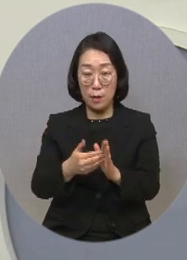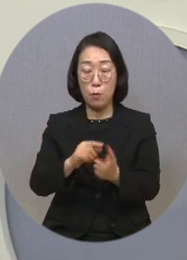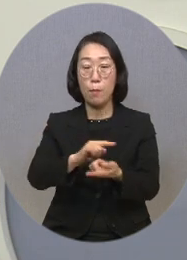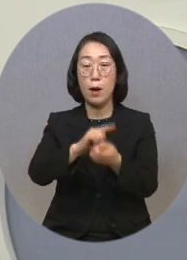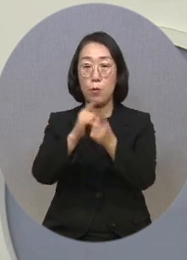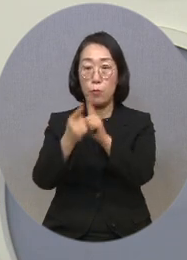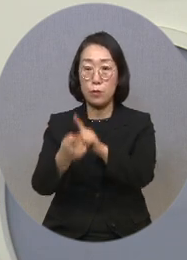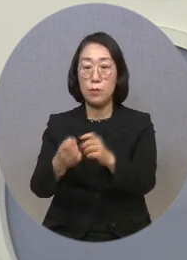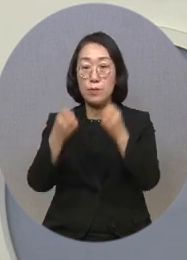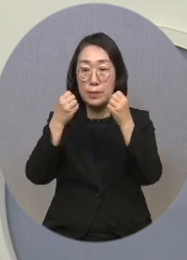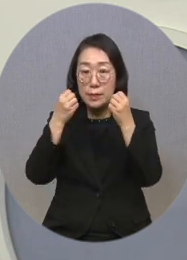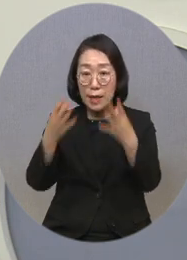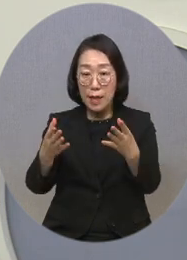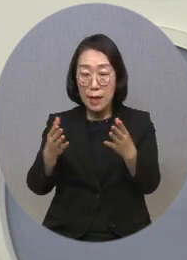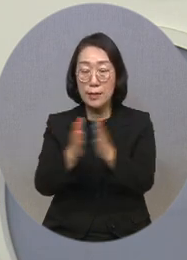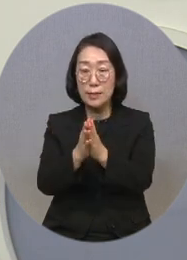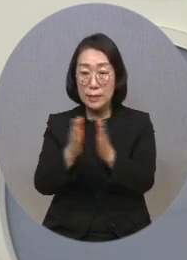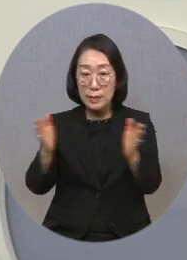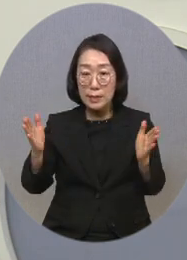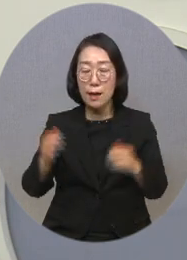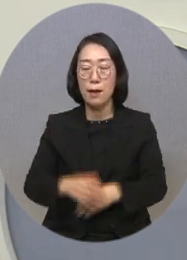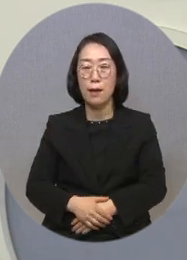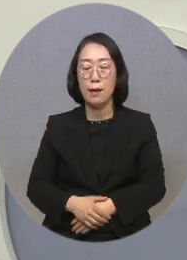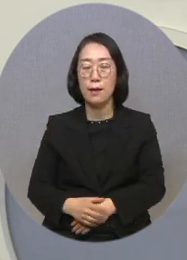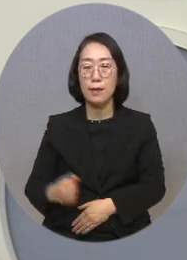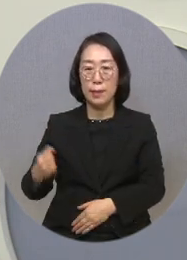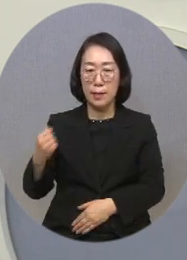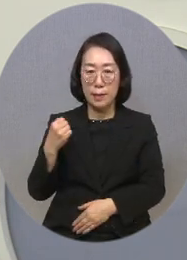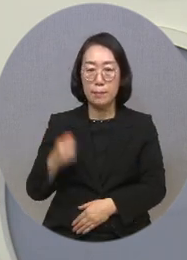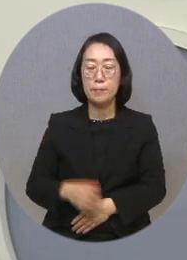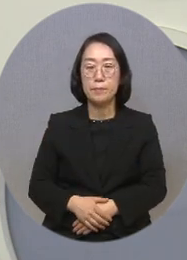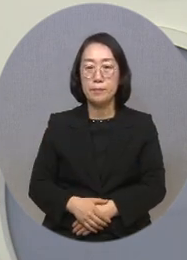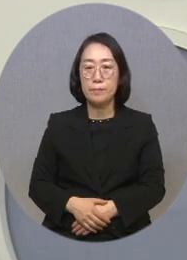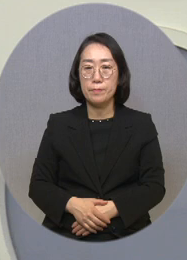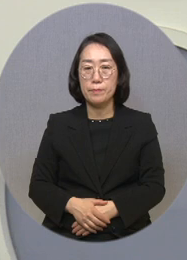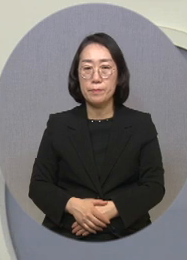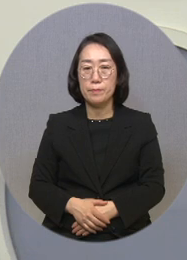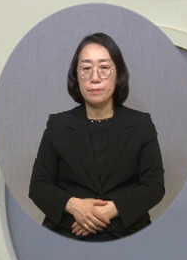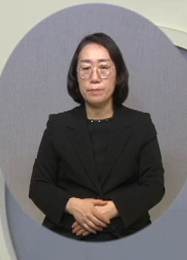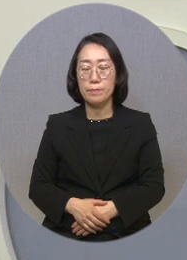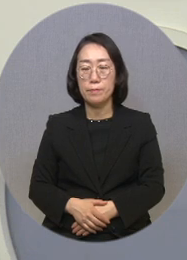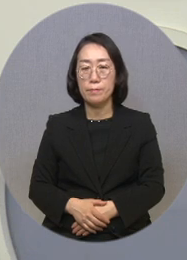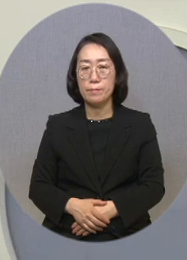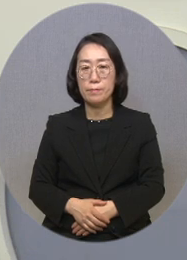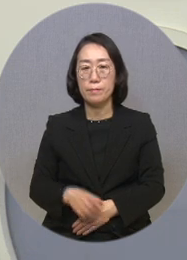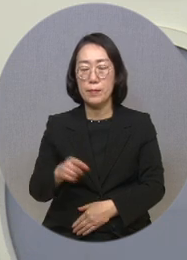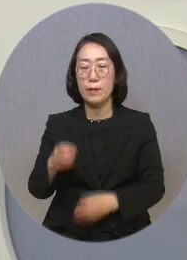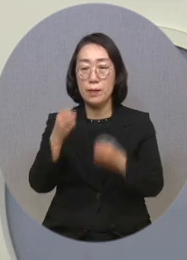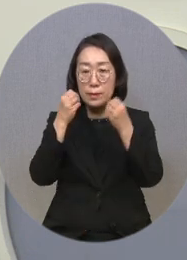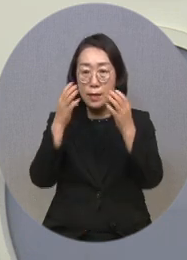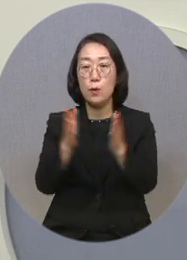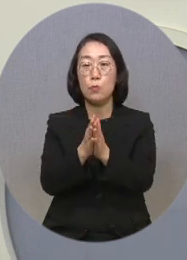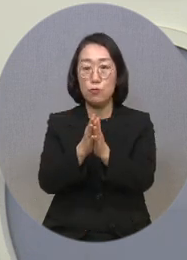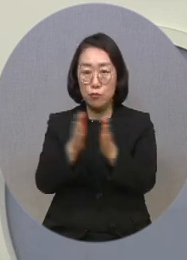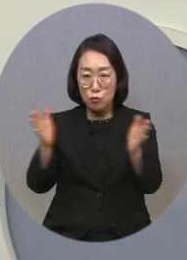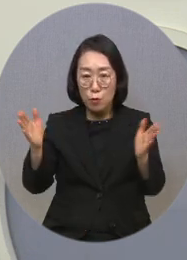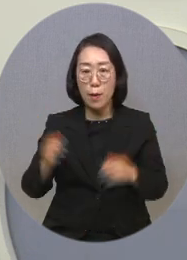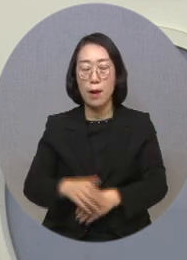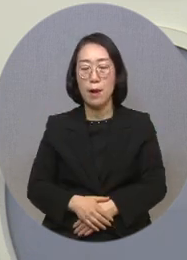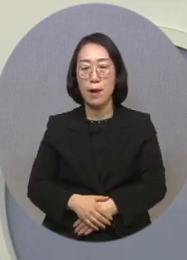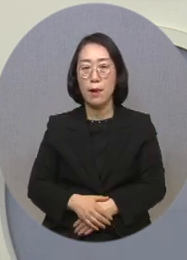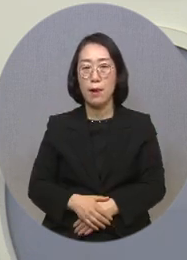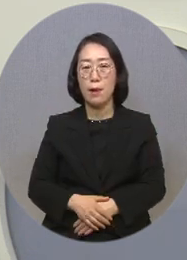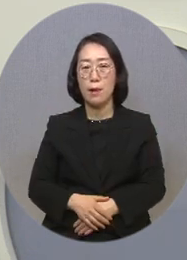시작을 의미하는 그러한 기운을 담고 있듯이 이번에 20대 대선에서 그런 새로운 출발, 새로운